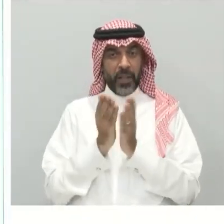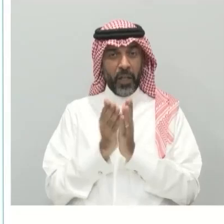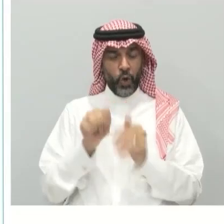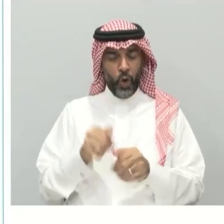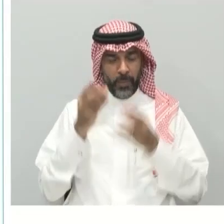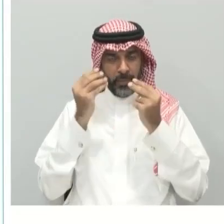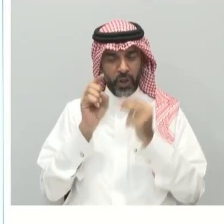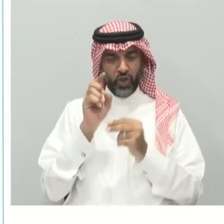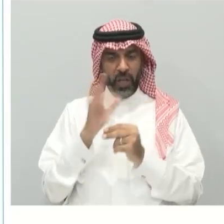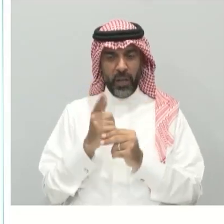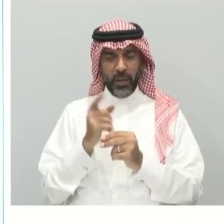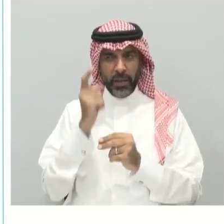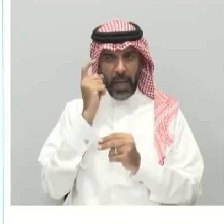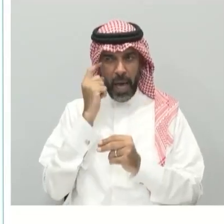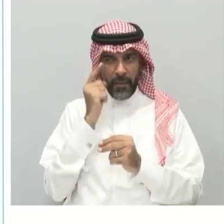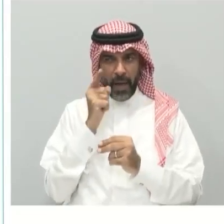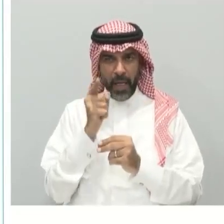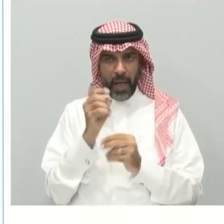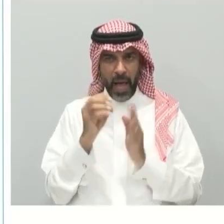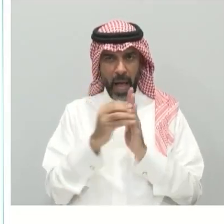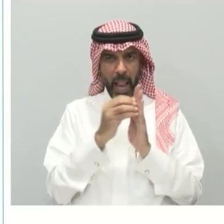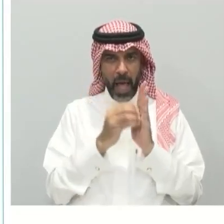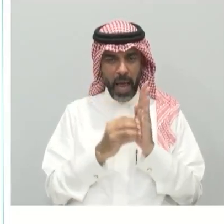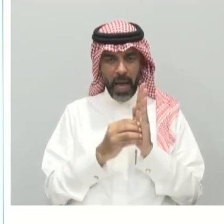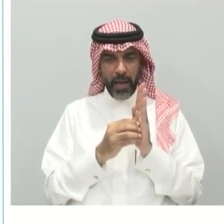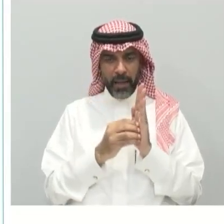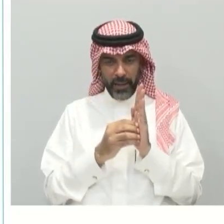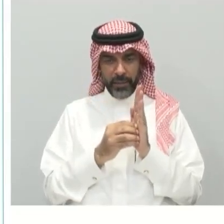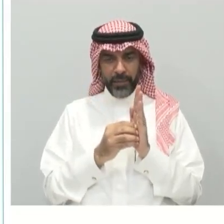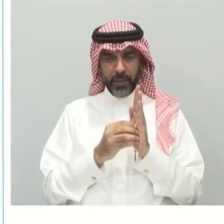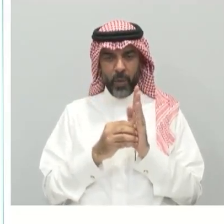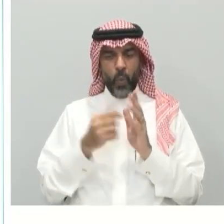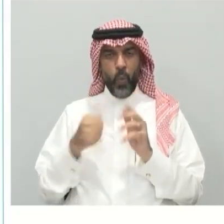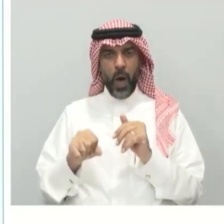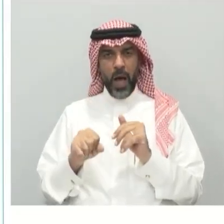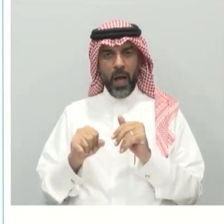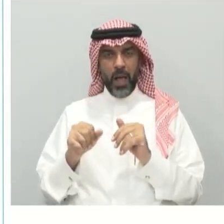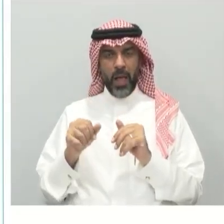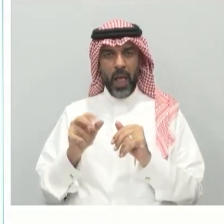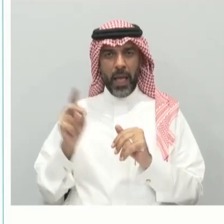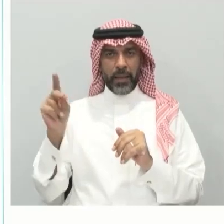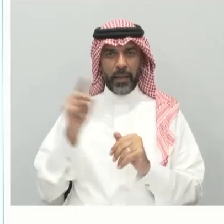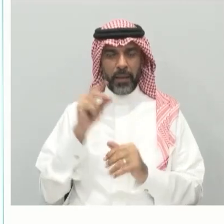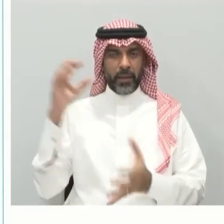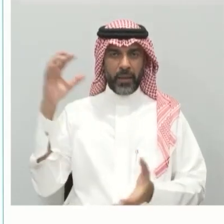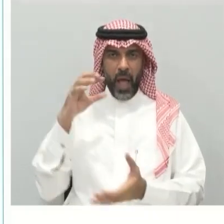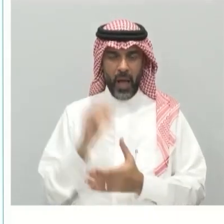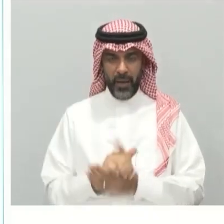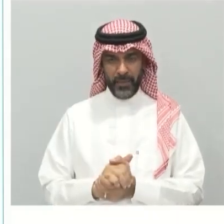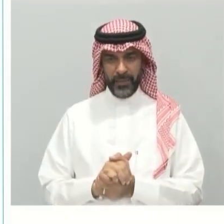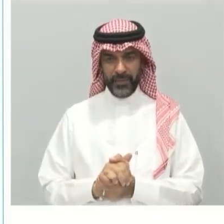الجلفانيه والطاقه بالنسبه هذا هو الهدف الذي سوف نحققه في هذا الدرس